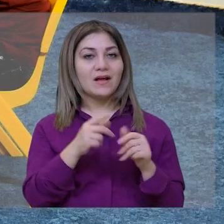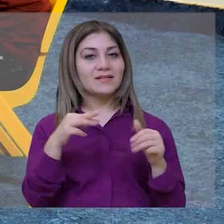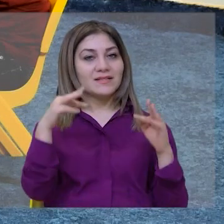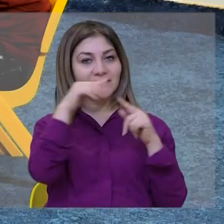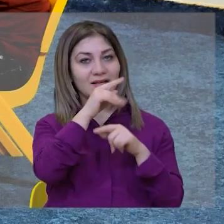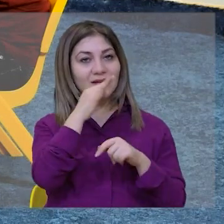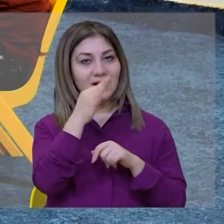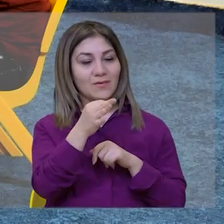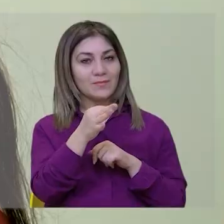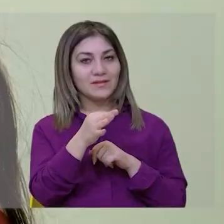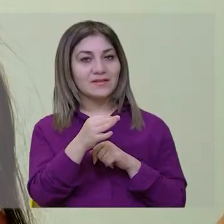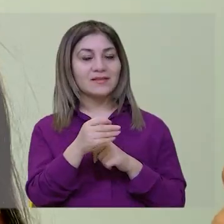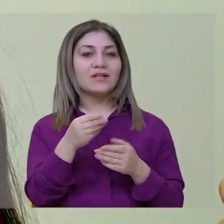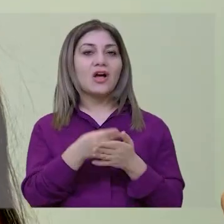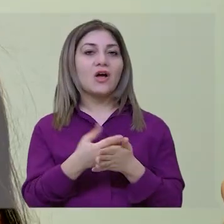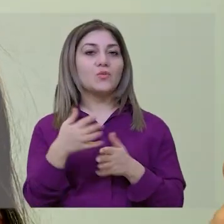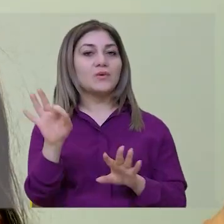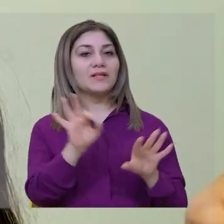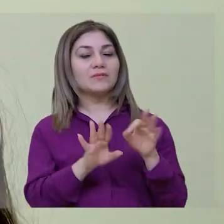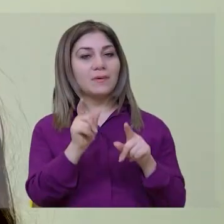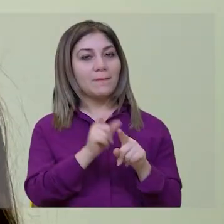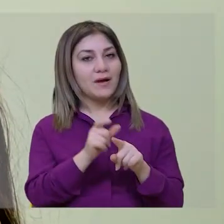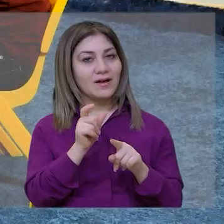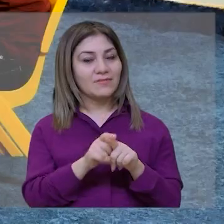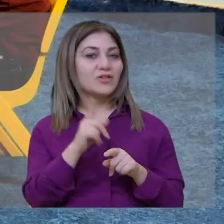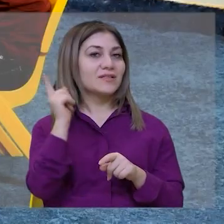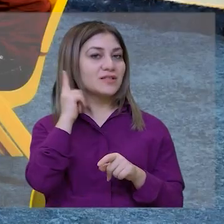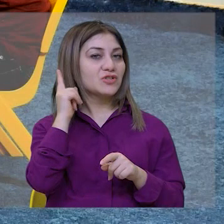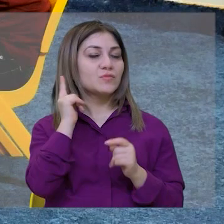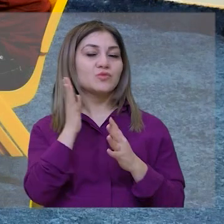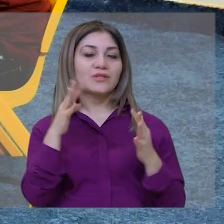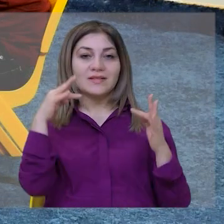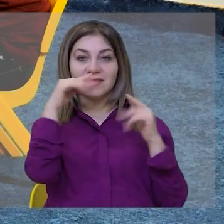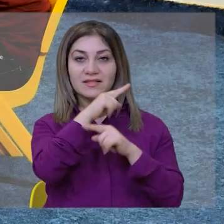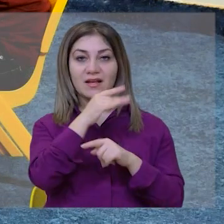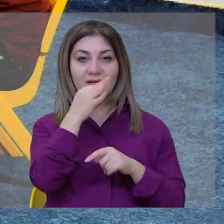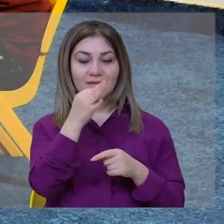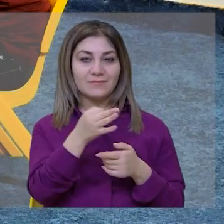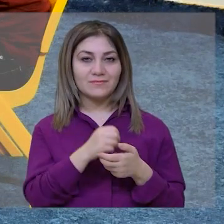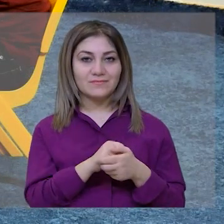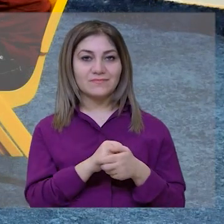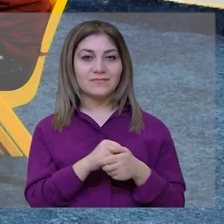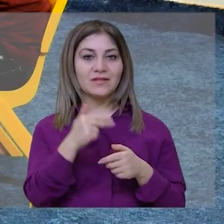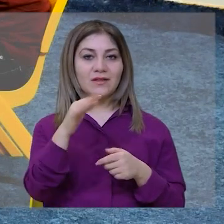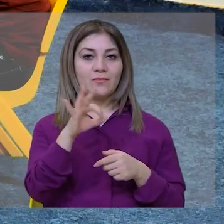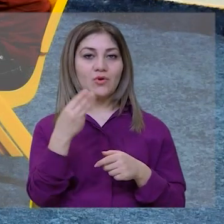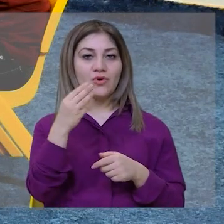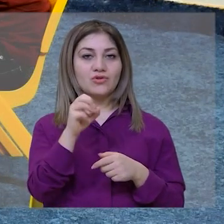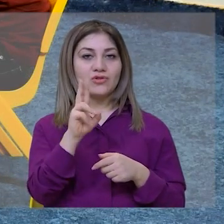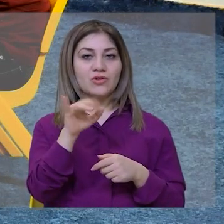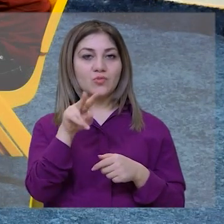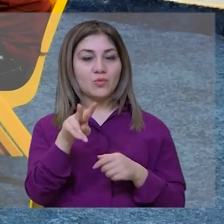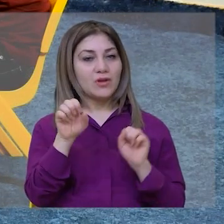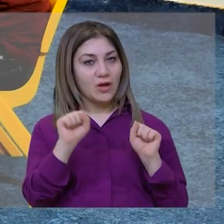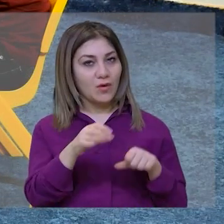սխալ։ Ես հատուկ եմ ընտրում այնպիսի բառեր, որոնք որ ես լսում եմ հաճախ իրարվում է սխալ։ Փոշեկուլ